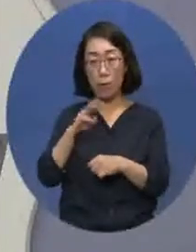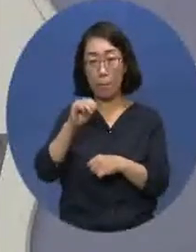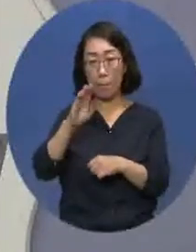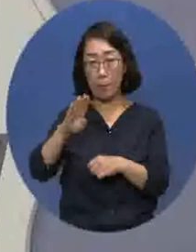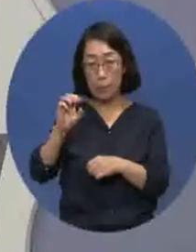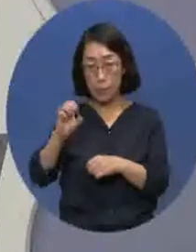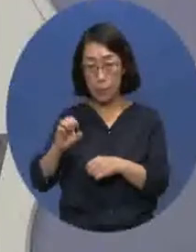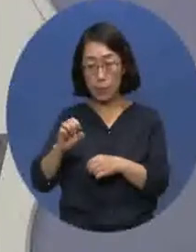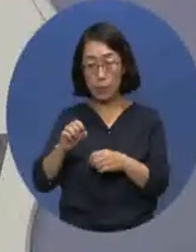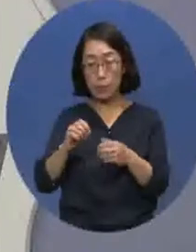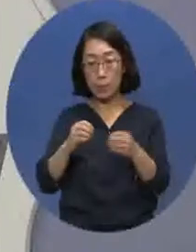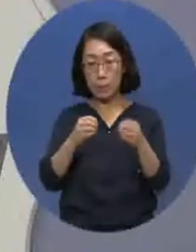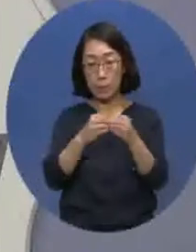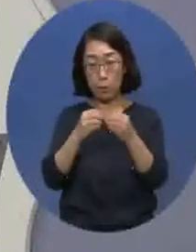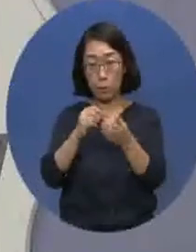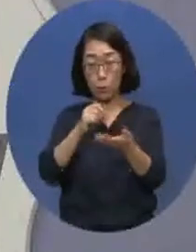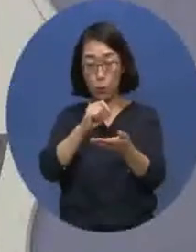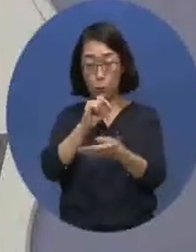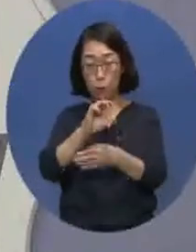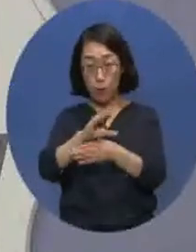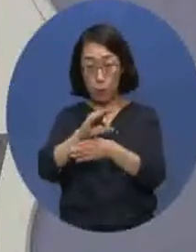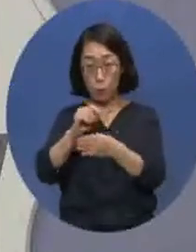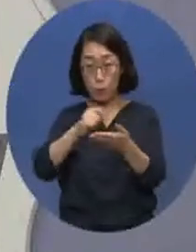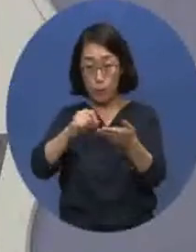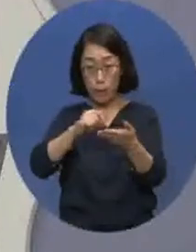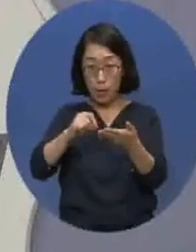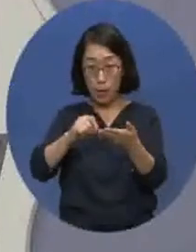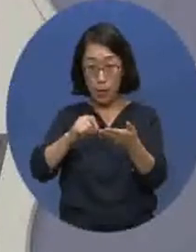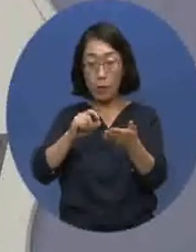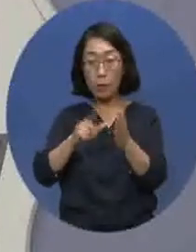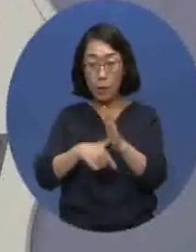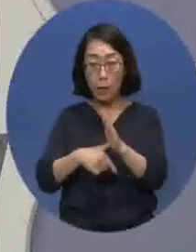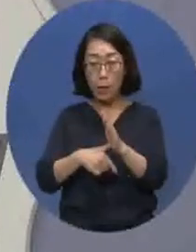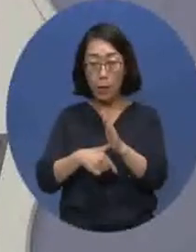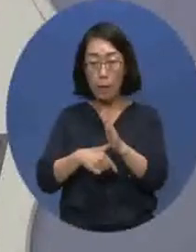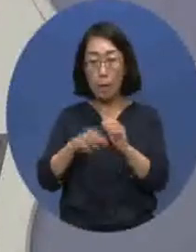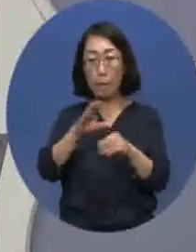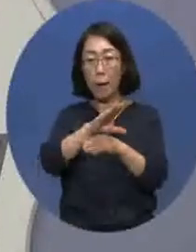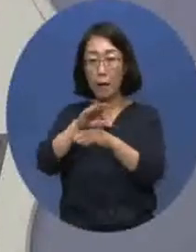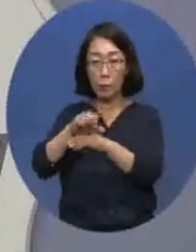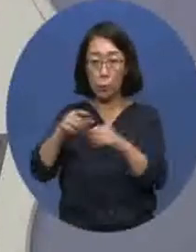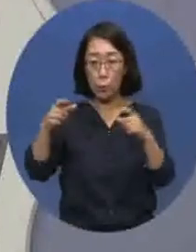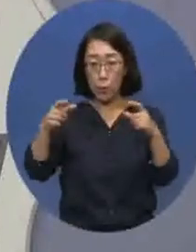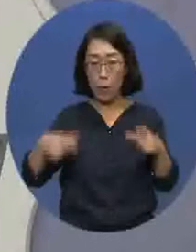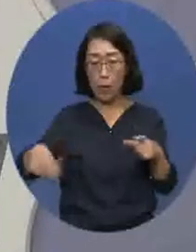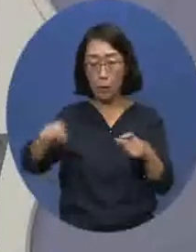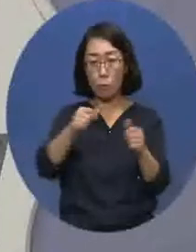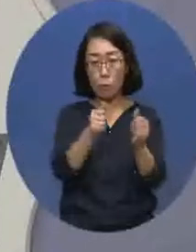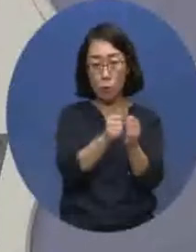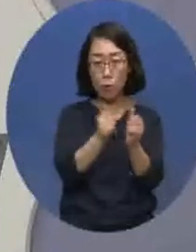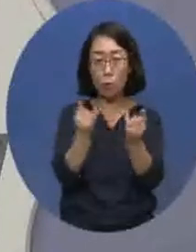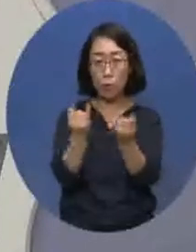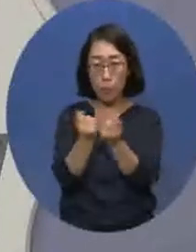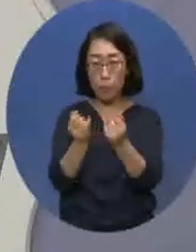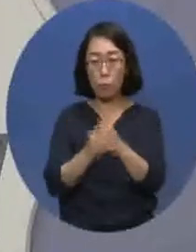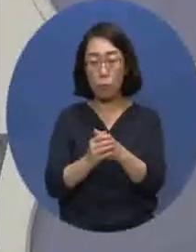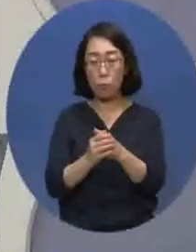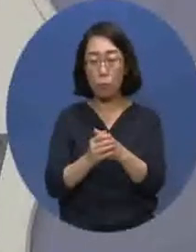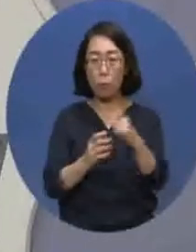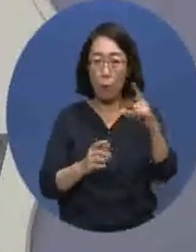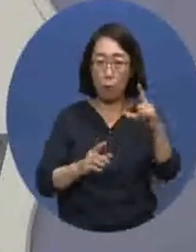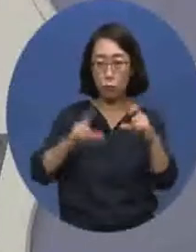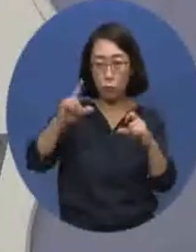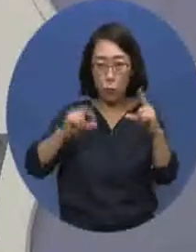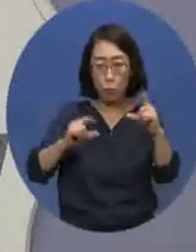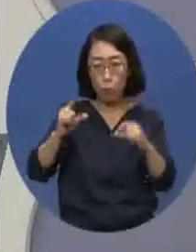방송 작가 활동을 하면서 방송계에 는 여성 남성 여성 옆으로 남성